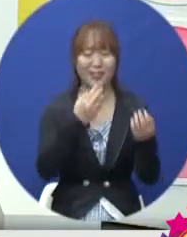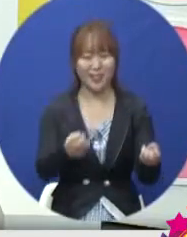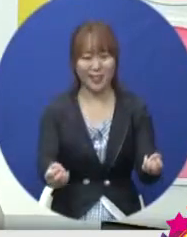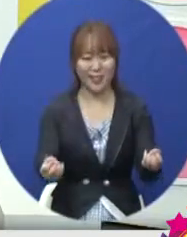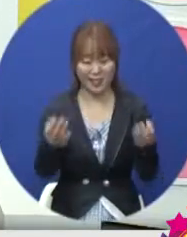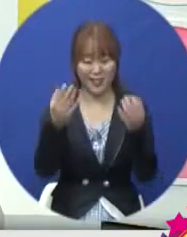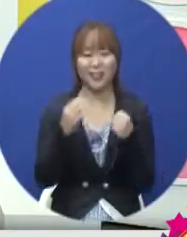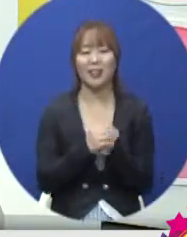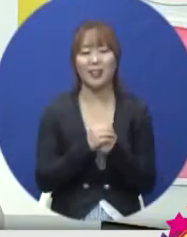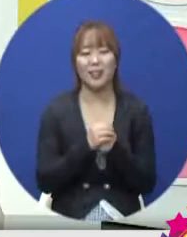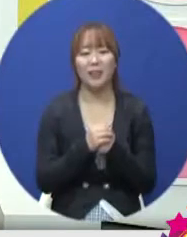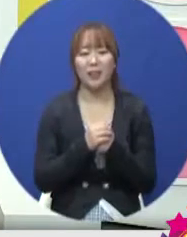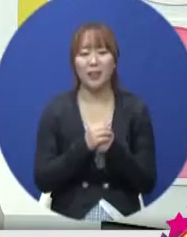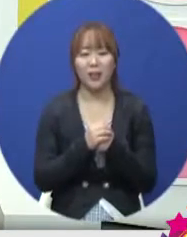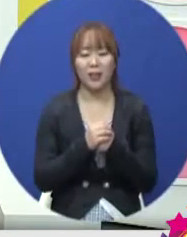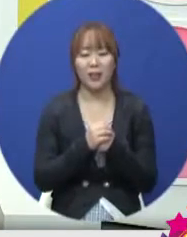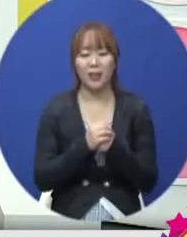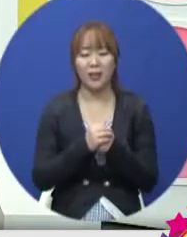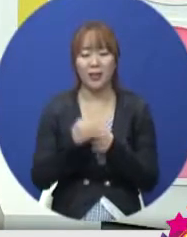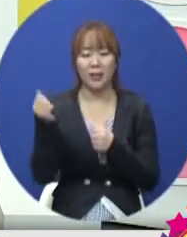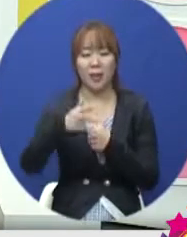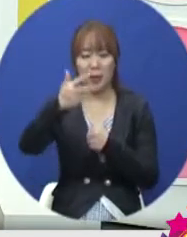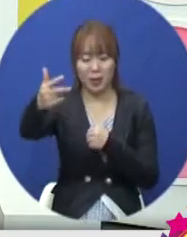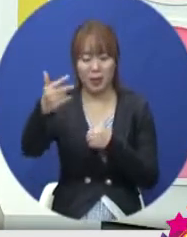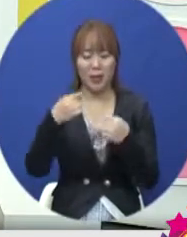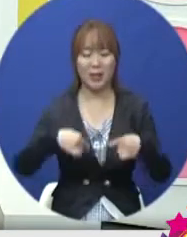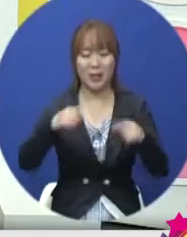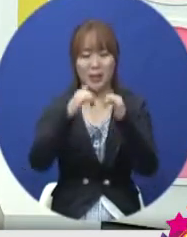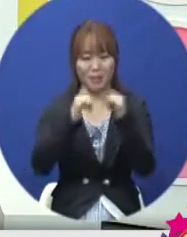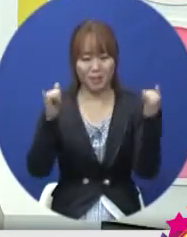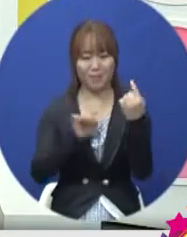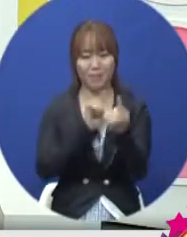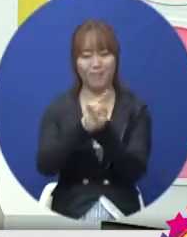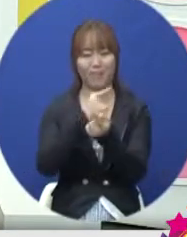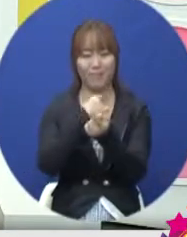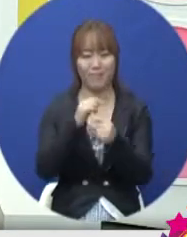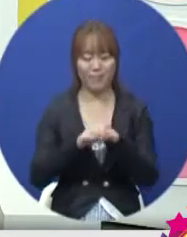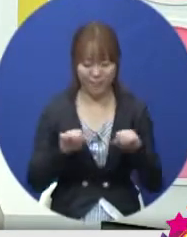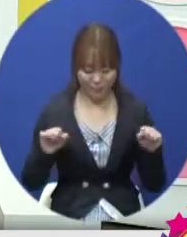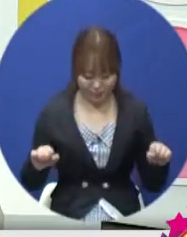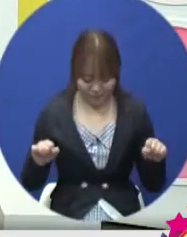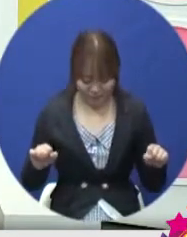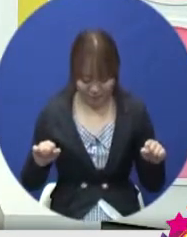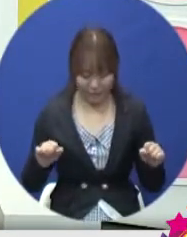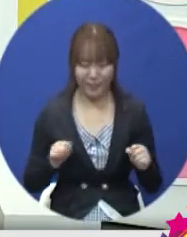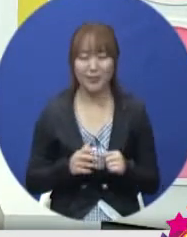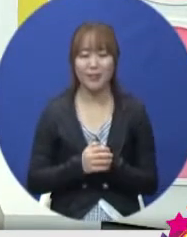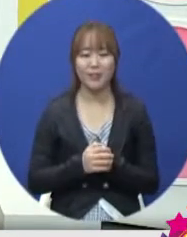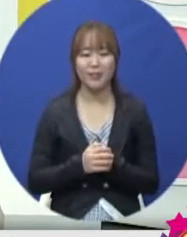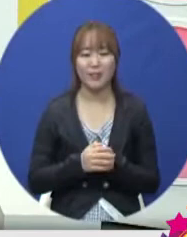축하드립니다. 다시 한번. 네. 자, 참가번호 7번 또 즉석 참가자 모셔보도록 하겠습니다. 안녕하세요.